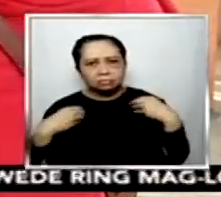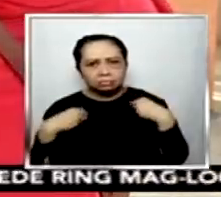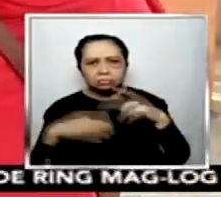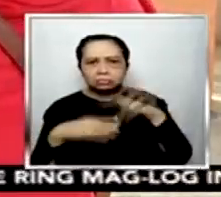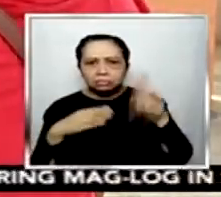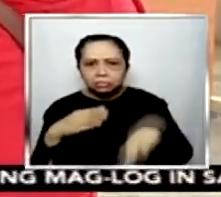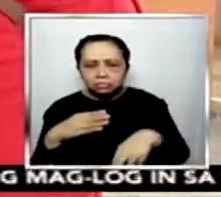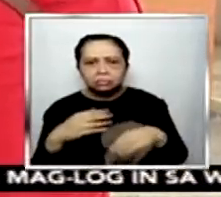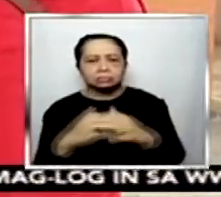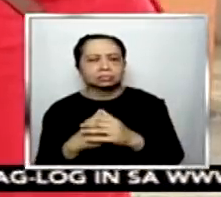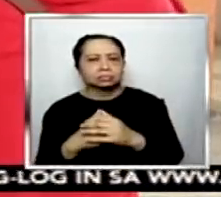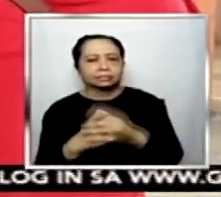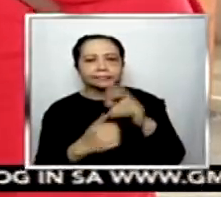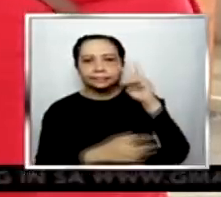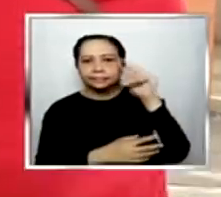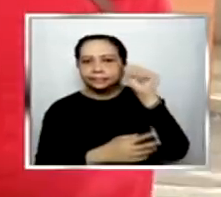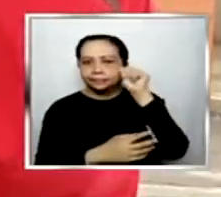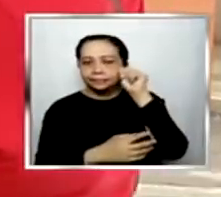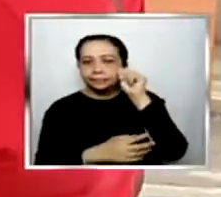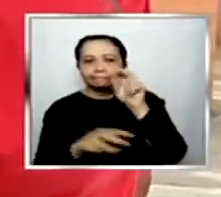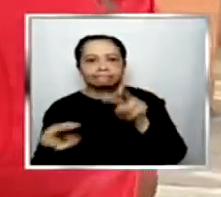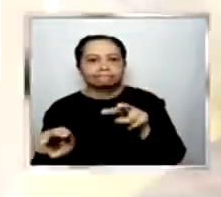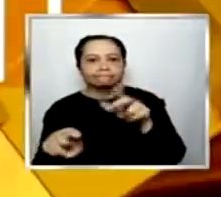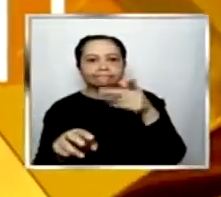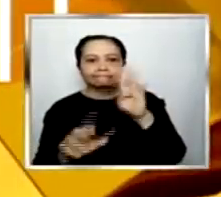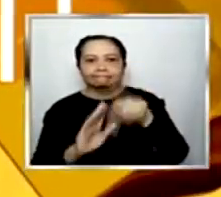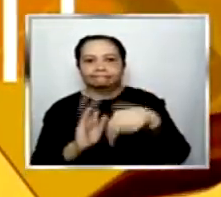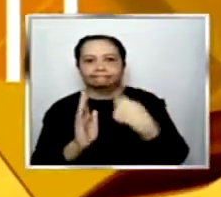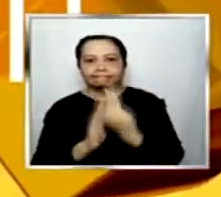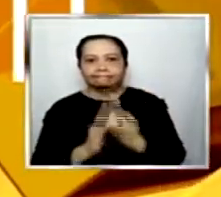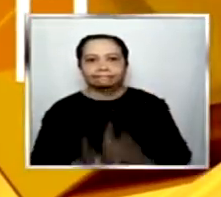Von Aquino, Nakatutok, 24 Oras.